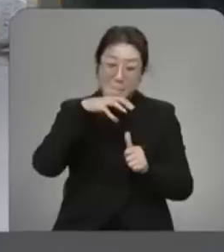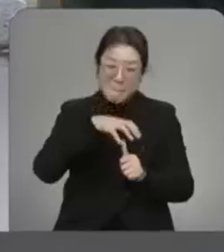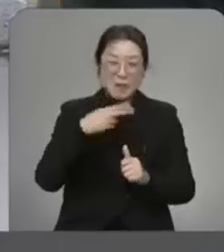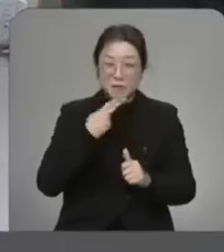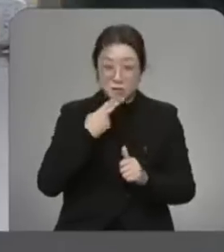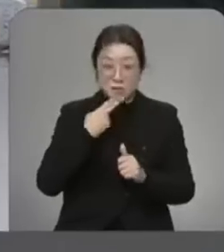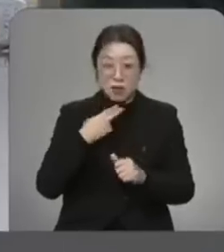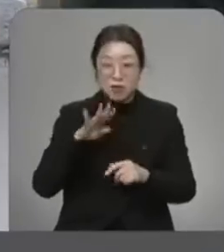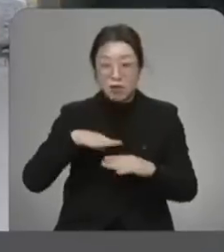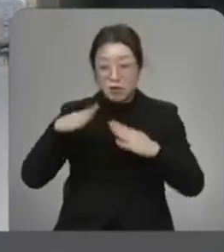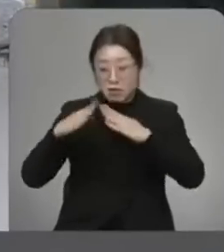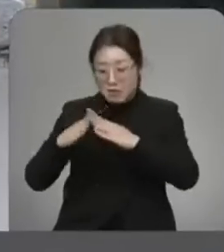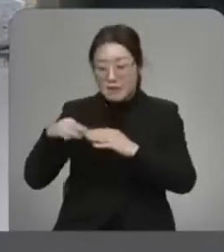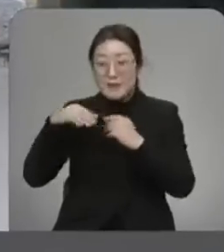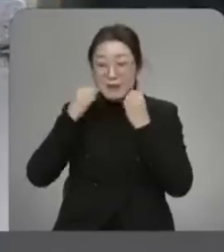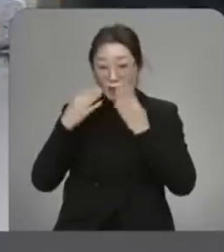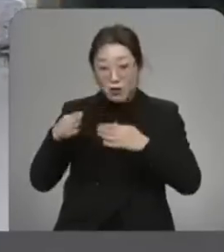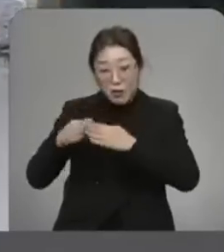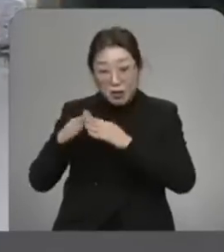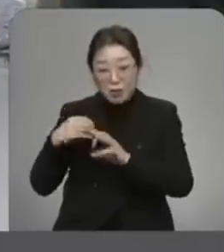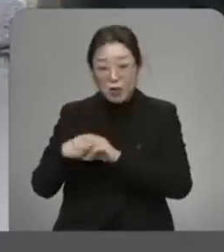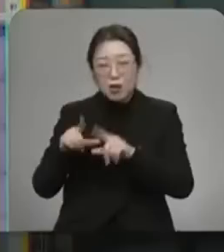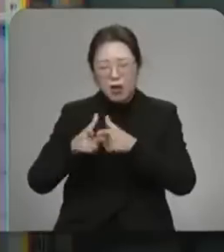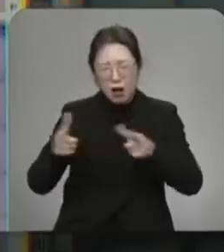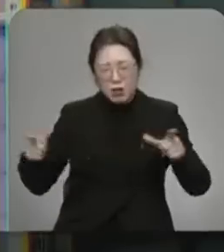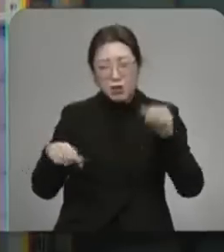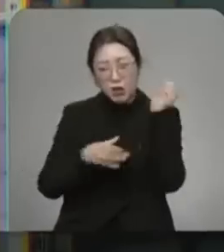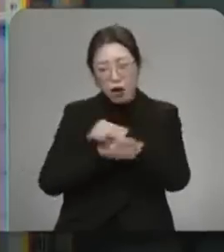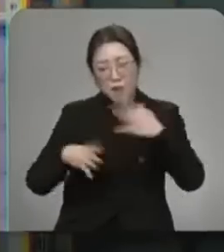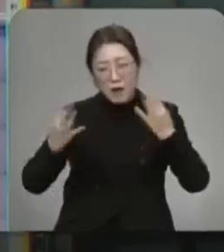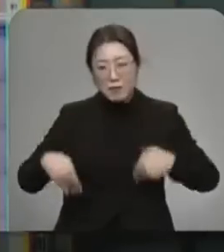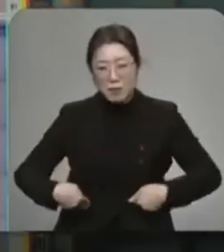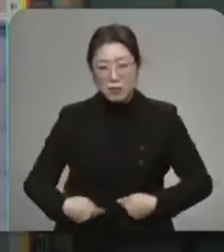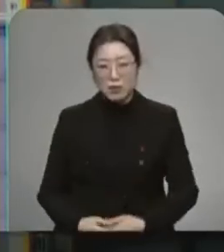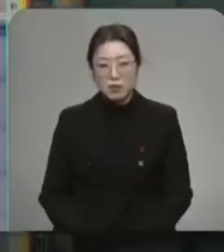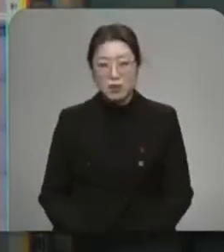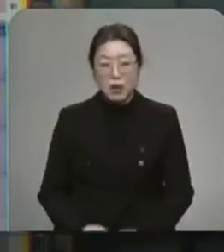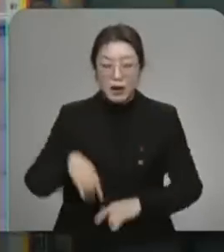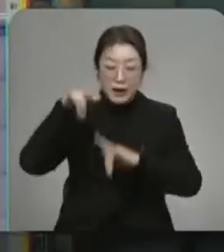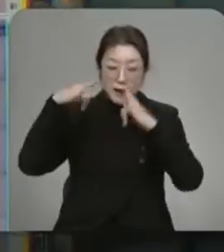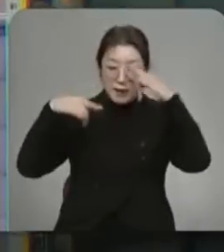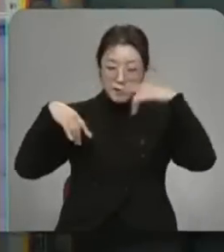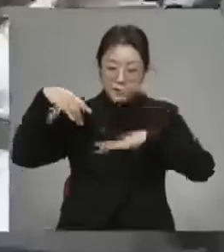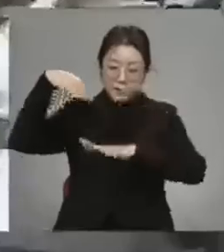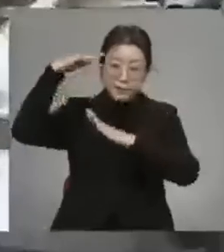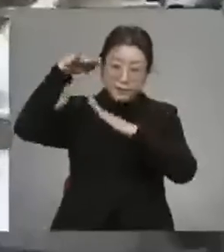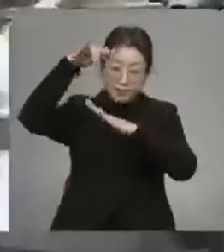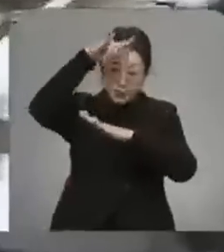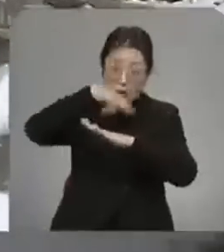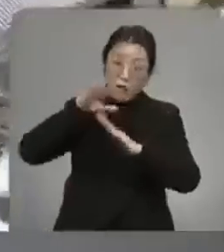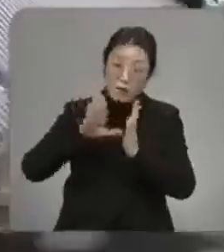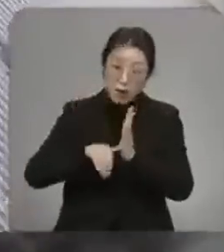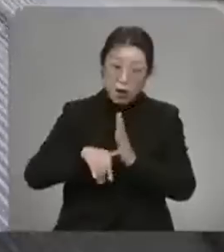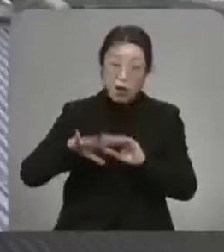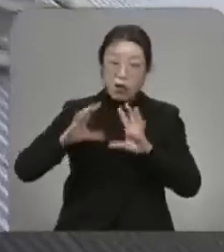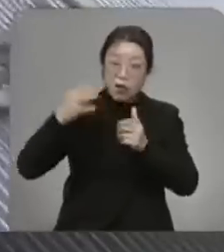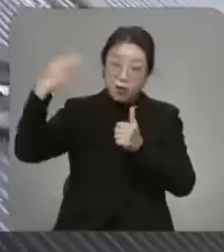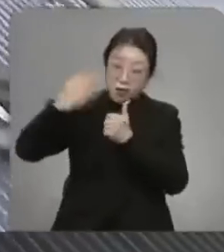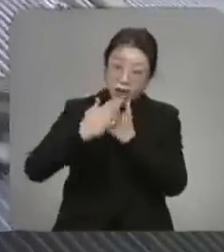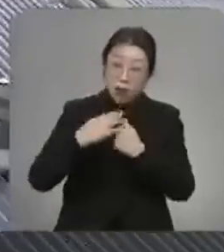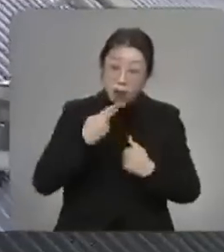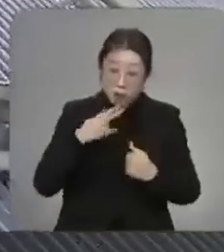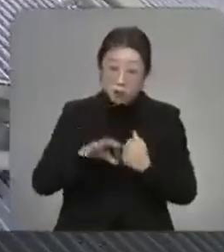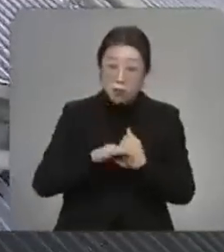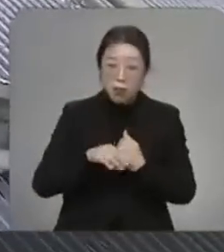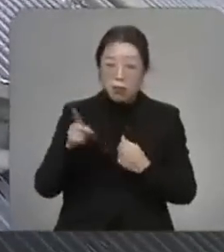늘려도 줄줄이 이어지는 각종 인허가를 받아야 합니다. 게다가 태양광을 설치할 때 정부 보조금만 받지 않는다면